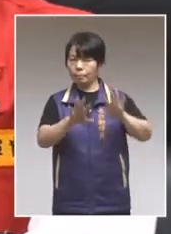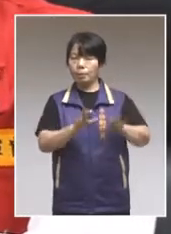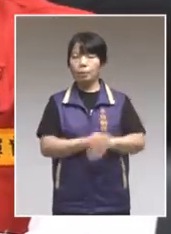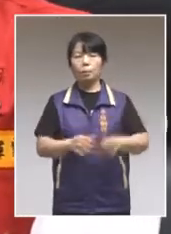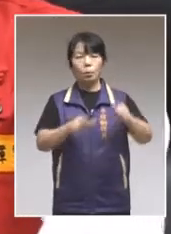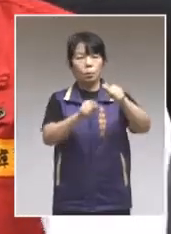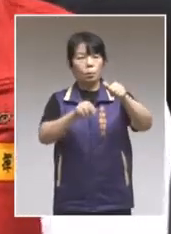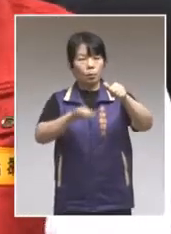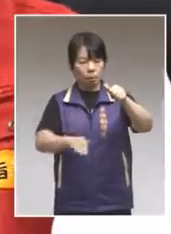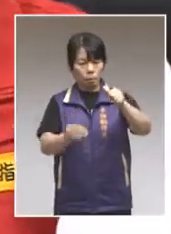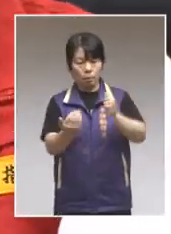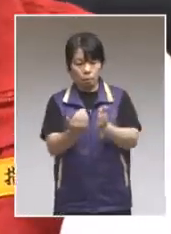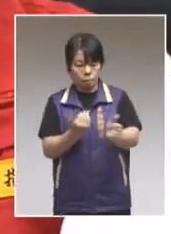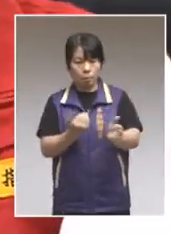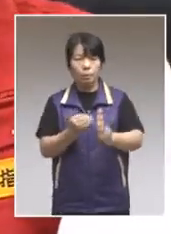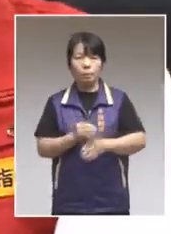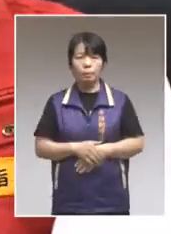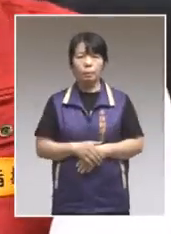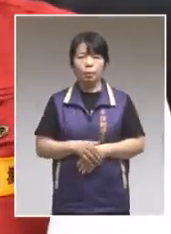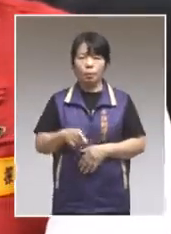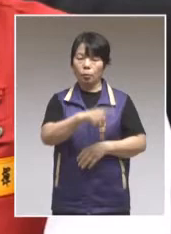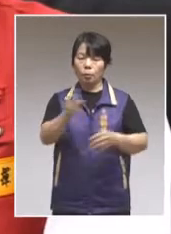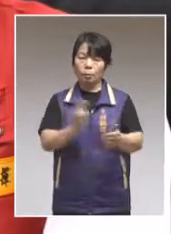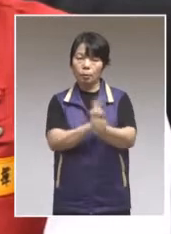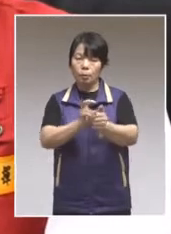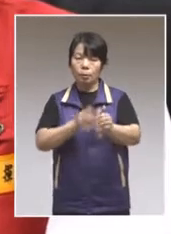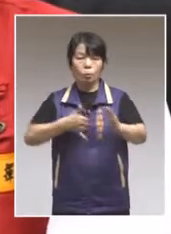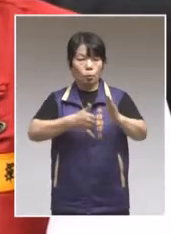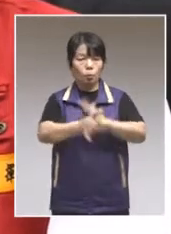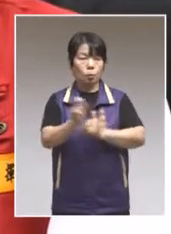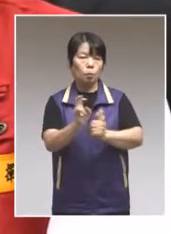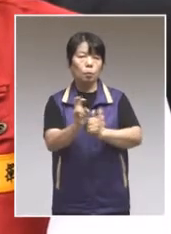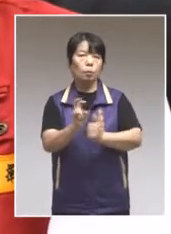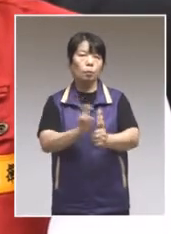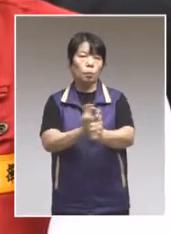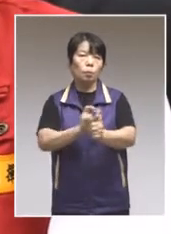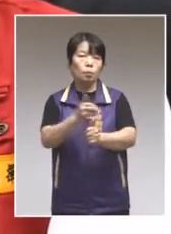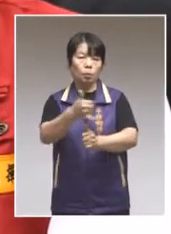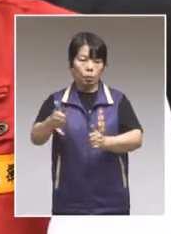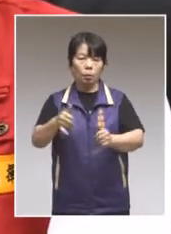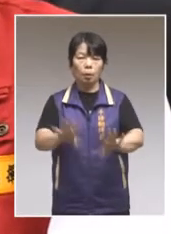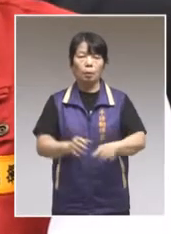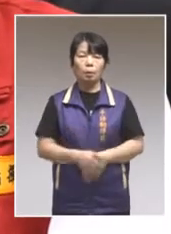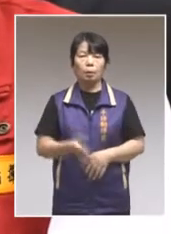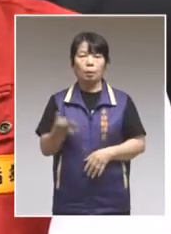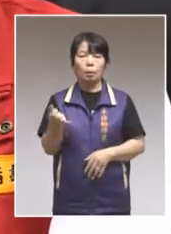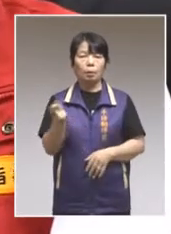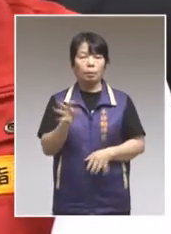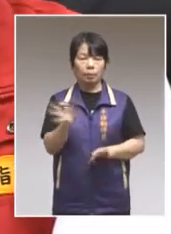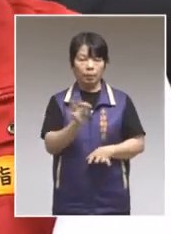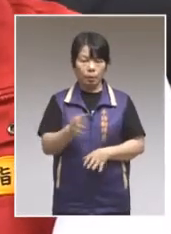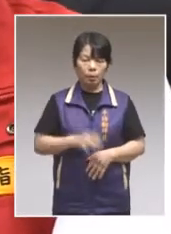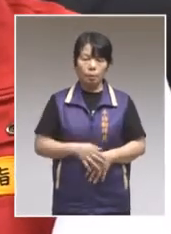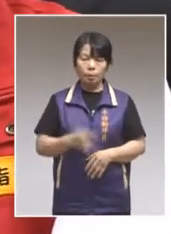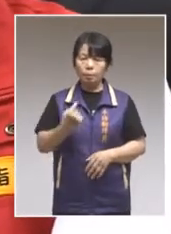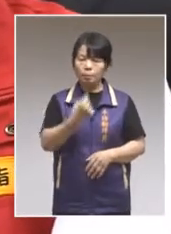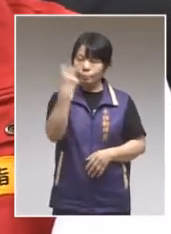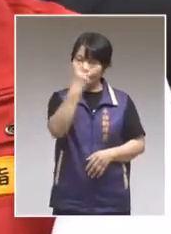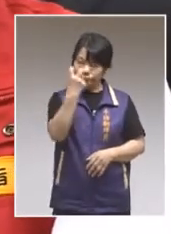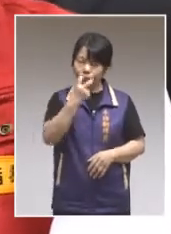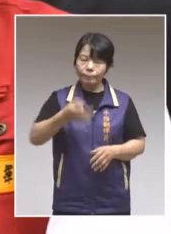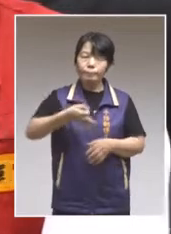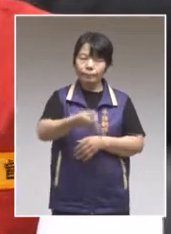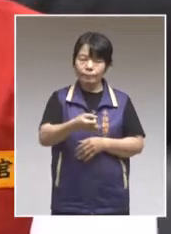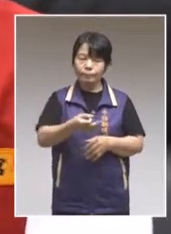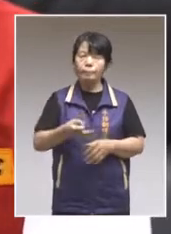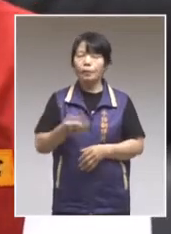底之前所有的照护员公费我们免费提供快筛试剂大